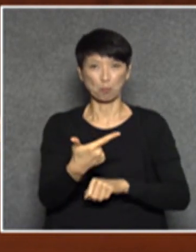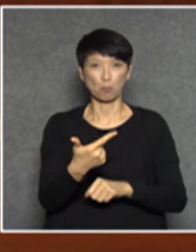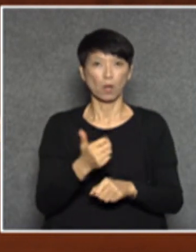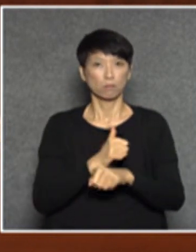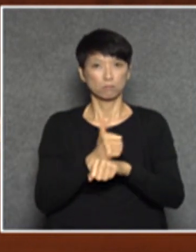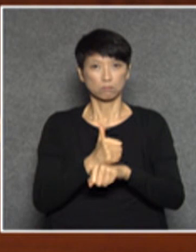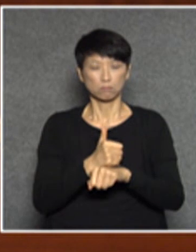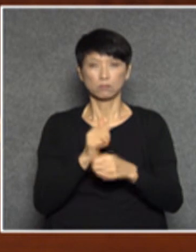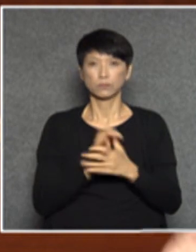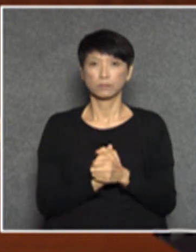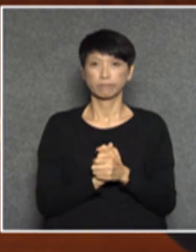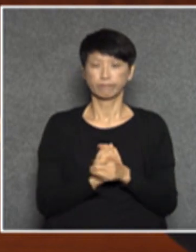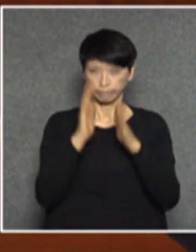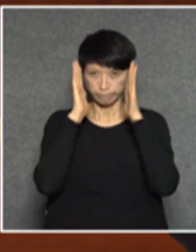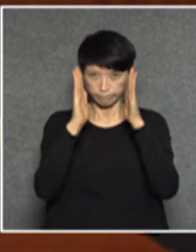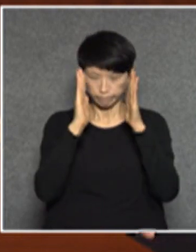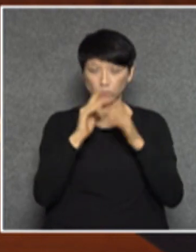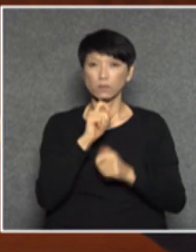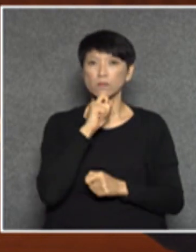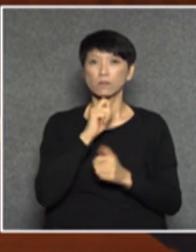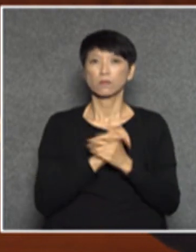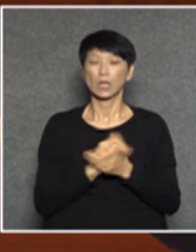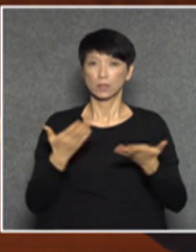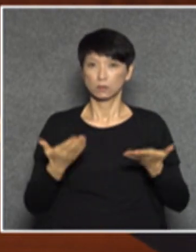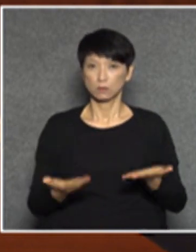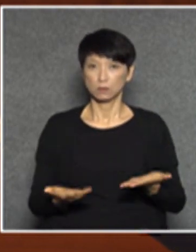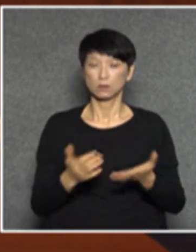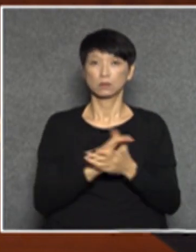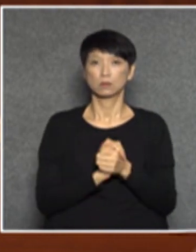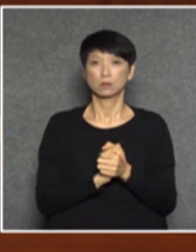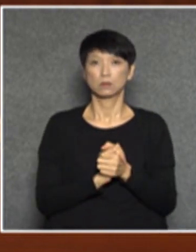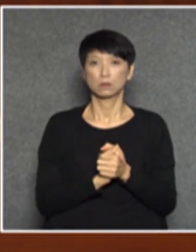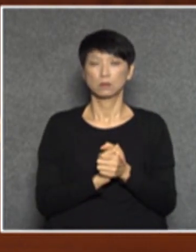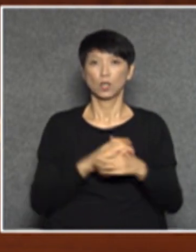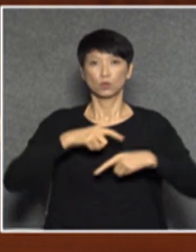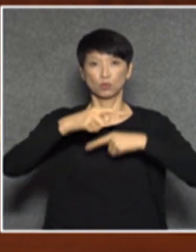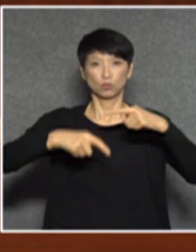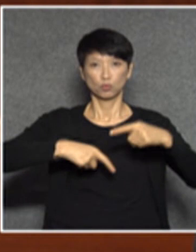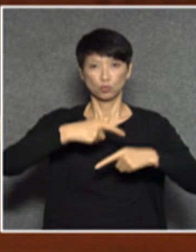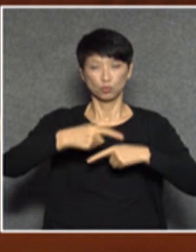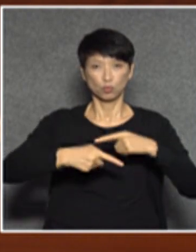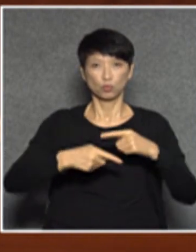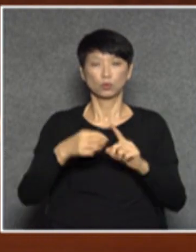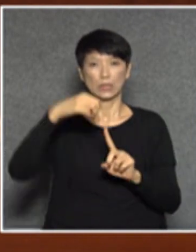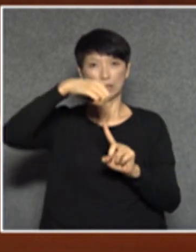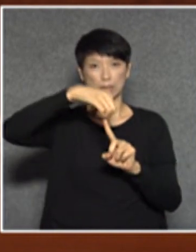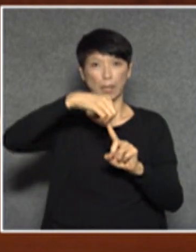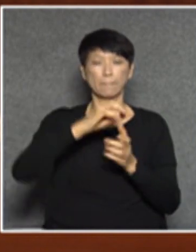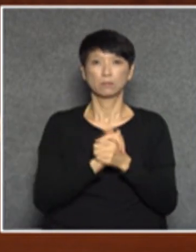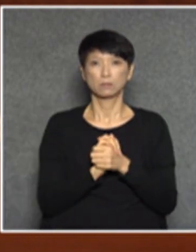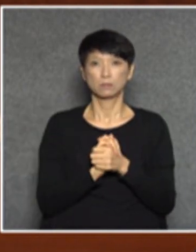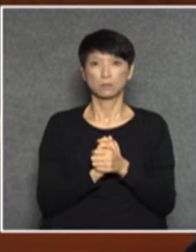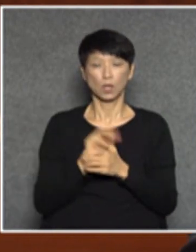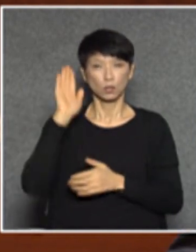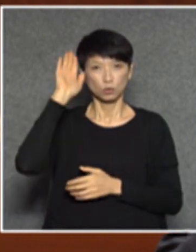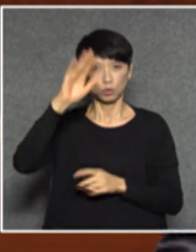個我們是十分關注的，不單止是現在車站包括轉乘站出現的問題，日後某些站